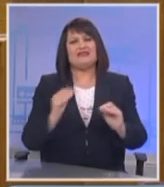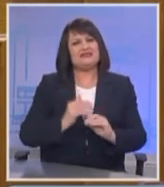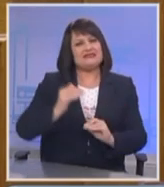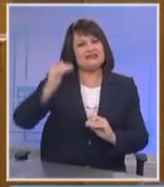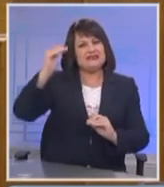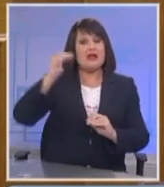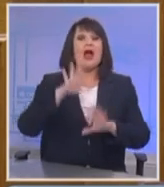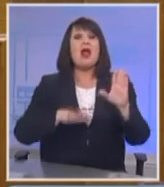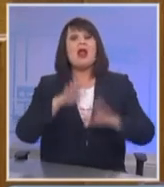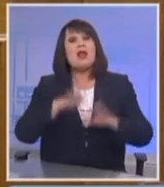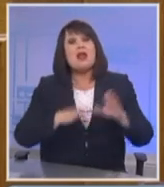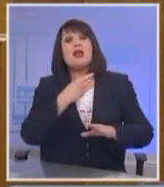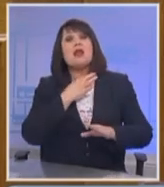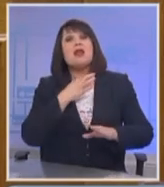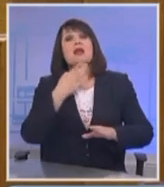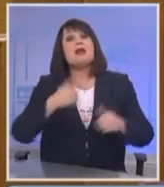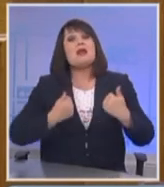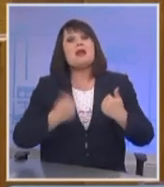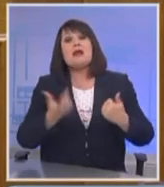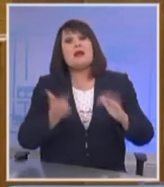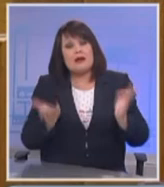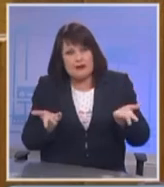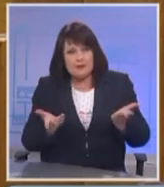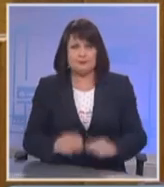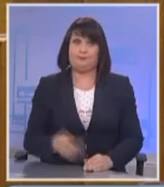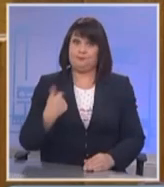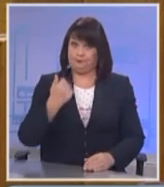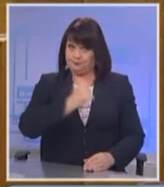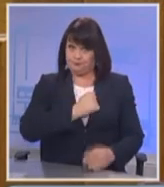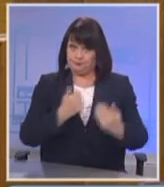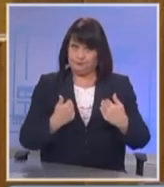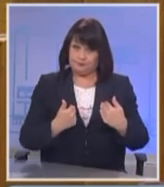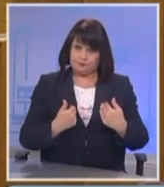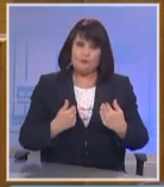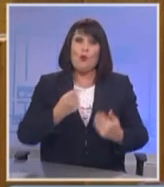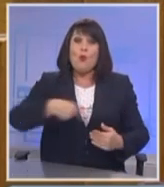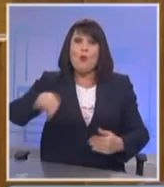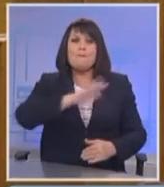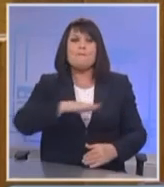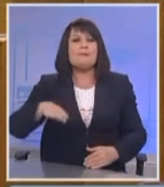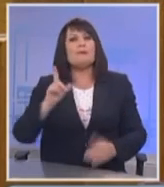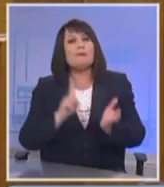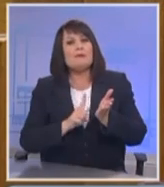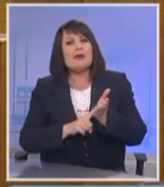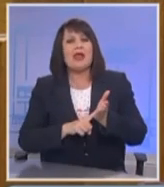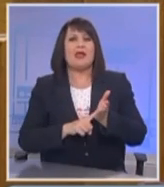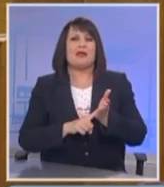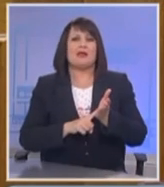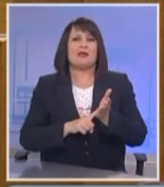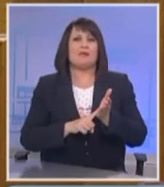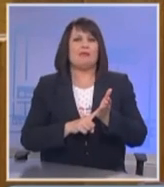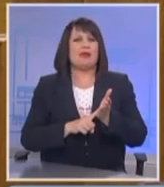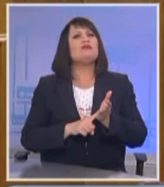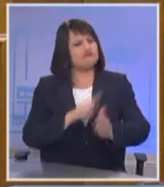τις ανάγκες των νέων. Ξεκινάμε από τη θέση ότι κυριολεκτικά κανένα παιδί δεν μπορεί να θεωρείται ότι είναι